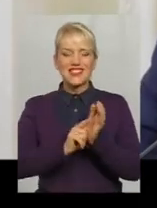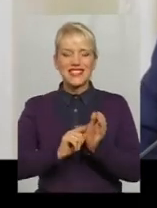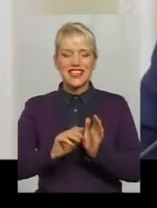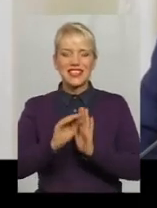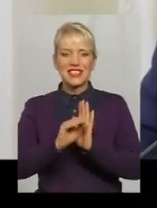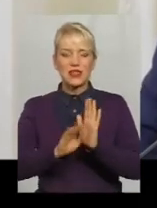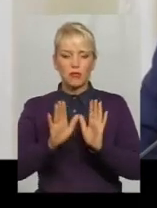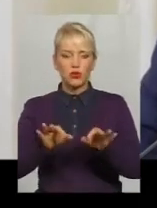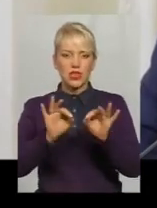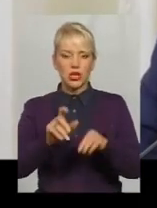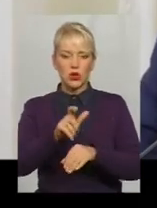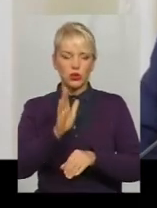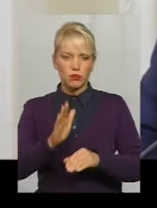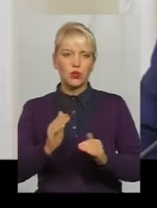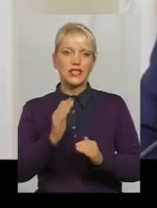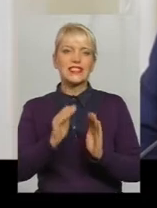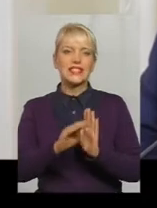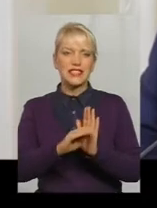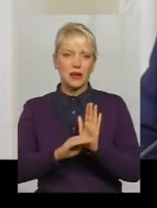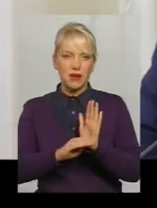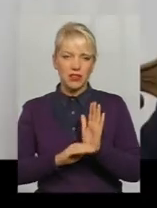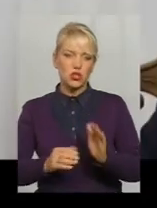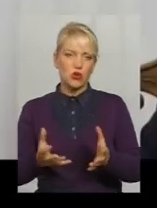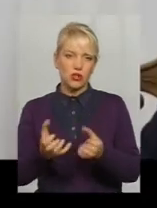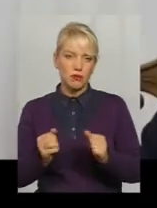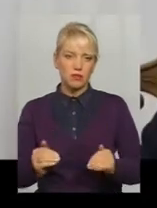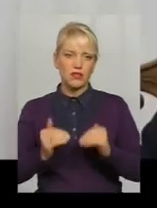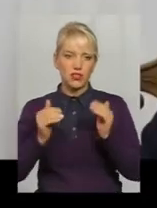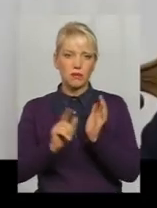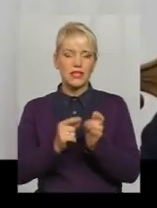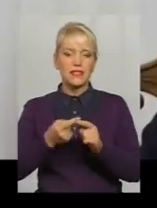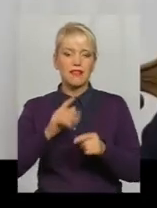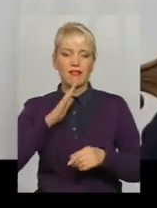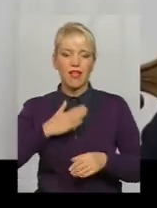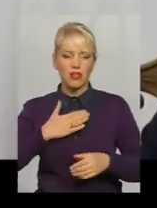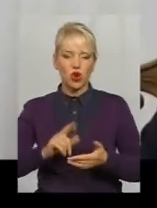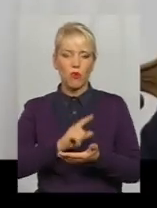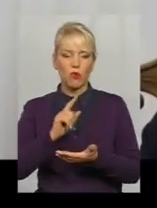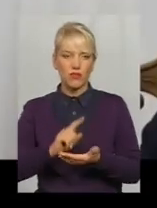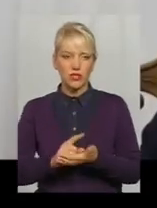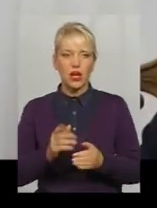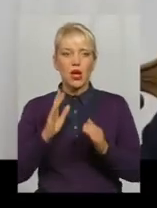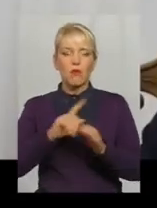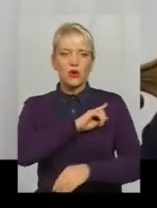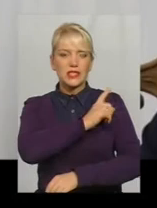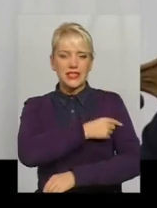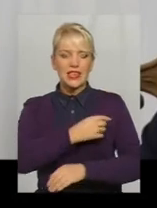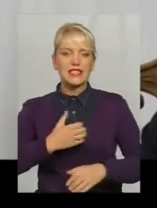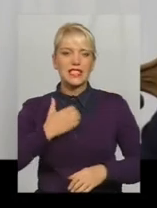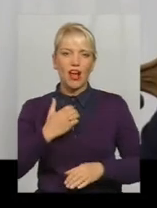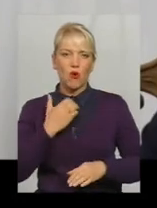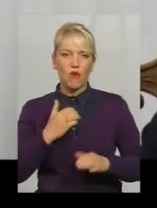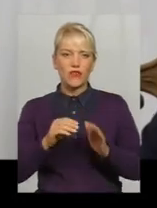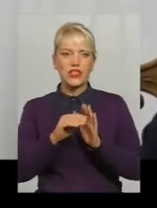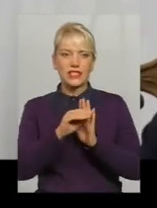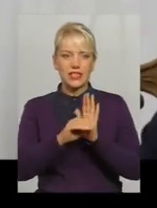люди будуть систематично отримувати підвищені пенсії. Це наш обов'язок. При цьому посилюються страхові основи системи, встановлюються більші вимоги